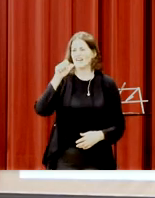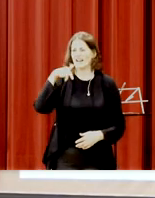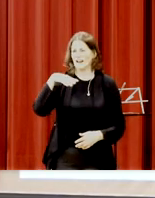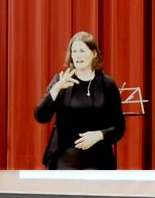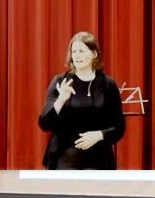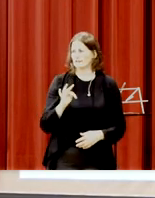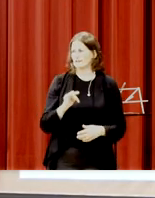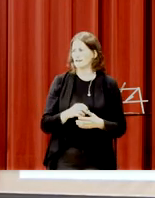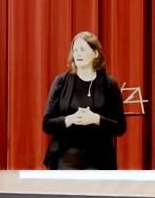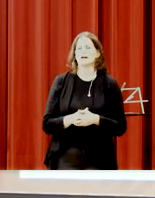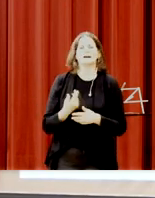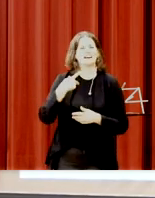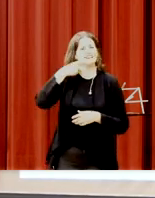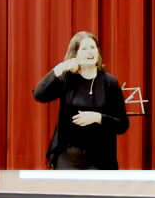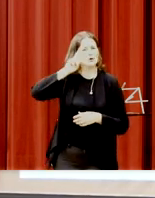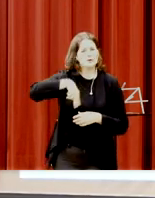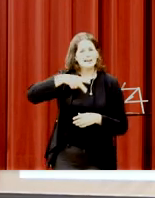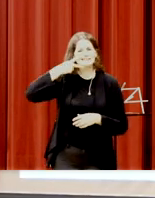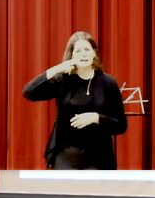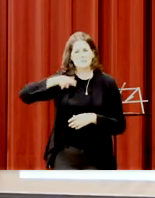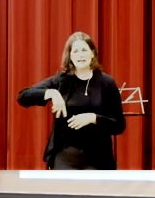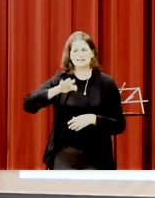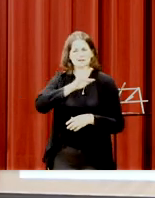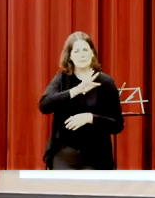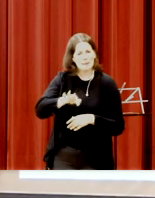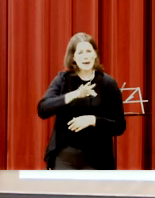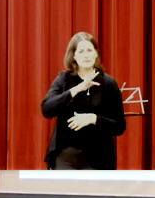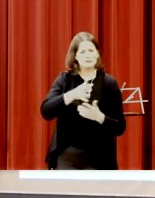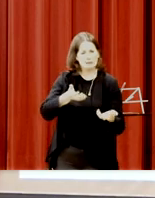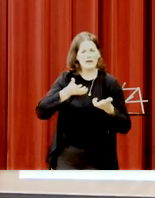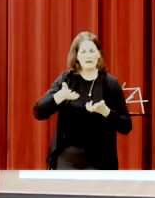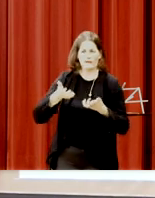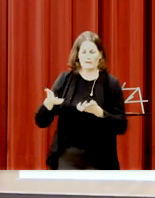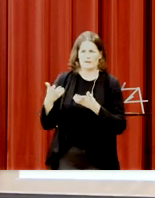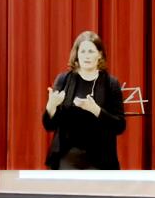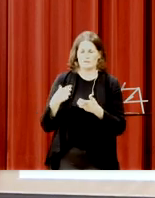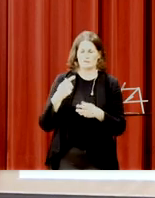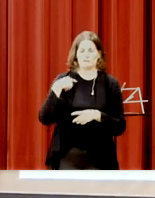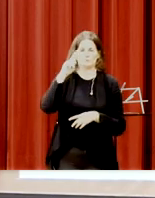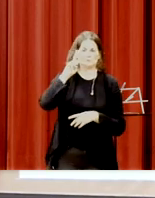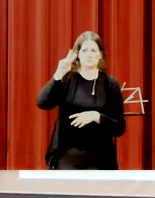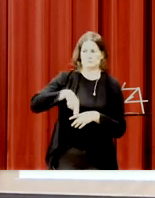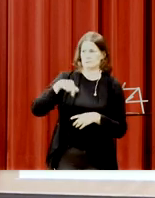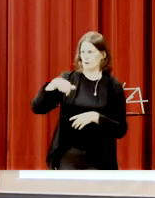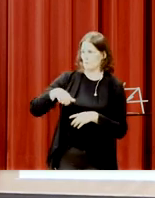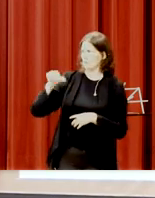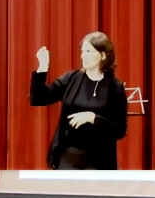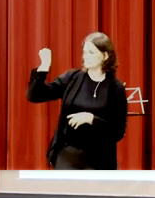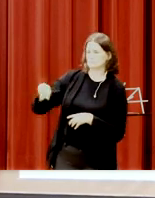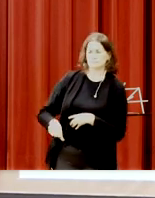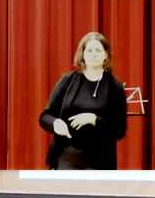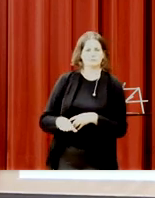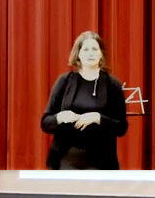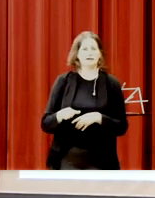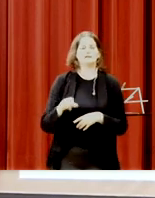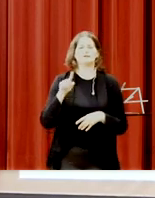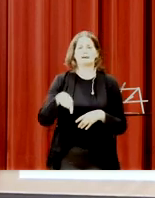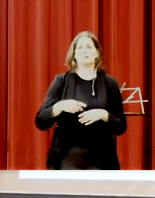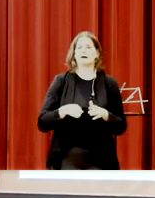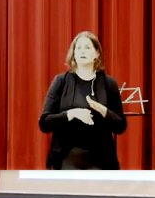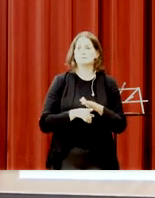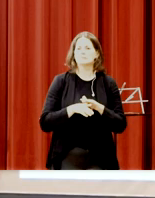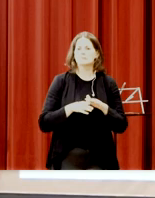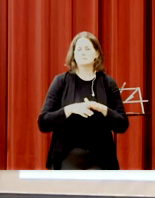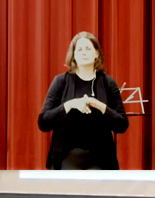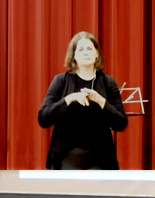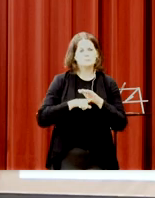veure, i la seva trajectòria professional, per veure el talent que té. I la tecnologia, més enllà de tot que ens has explicat, és el que, consellera, estem